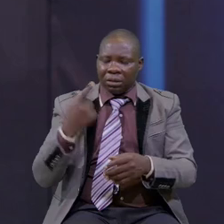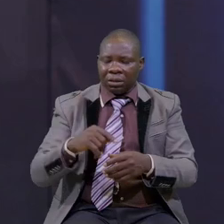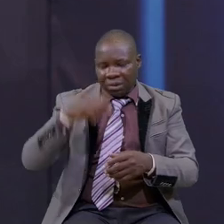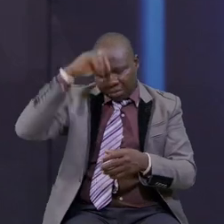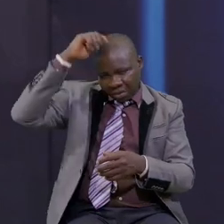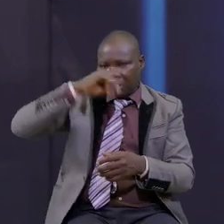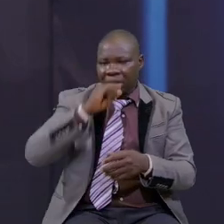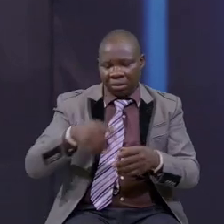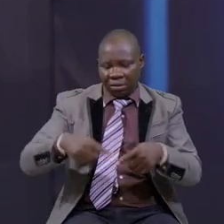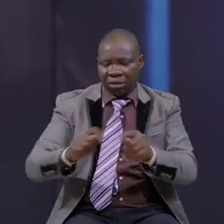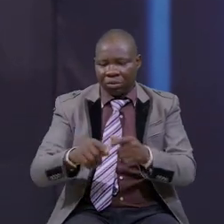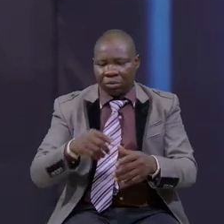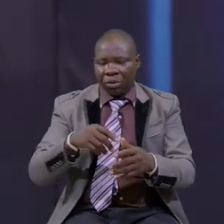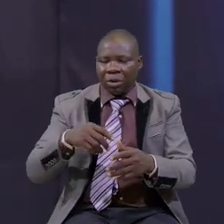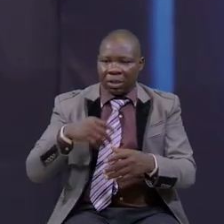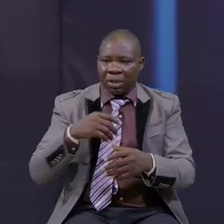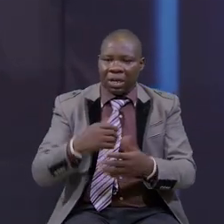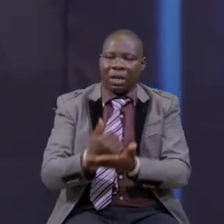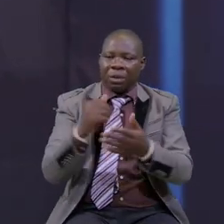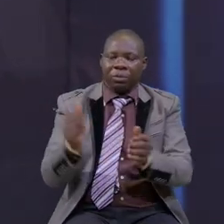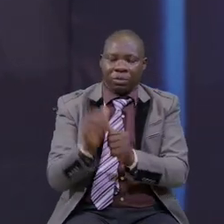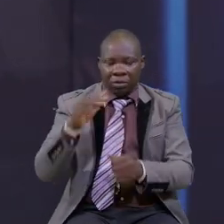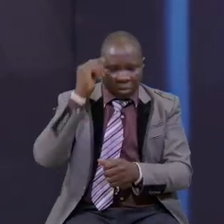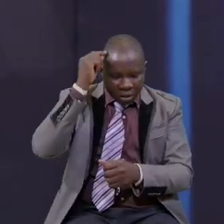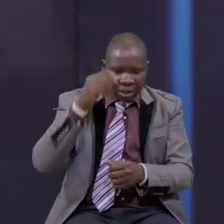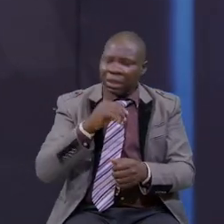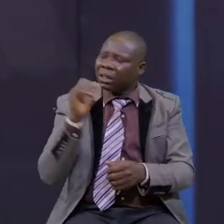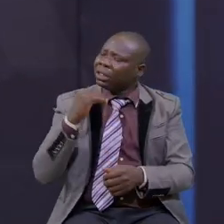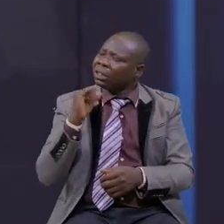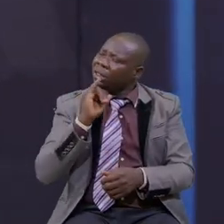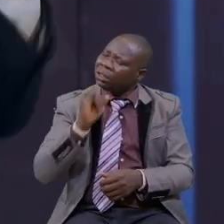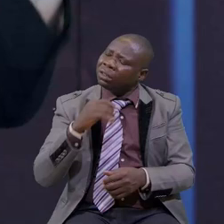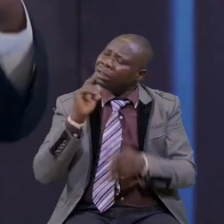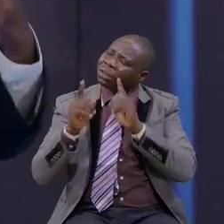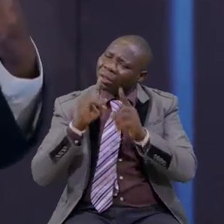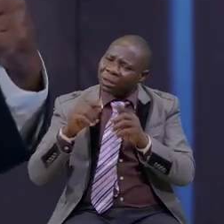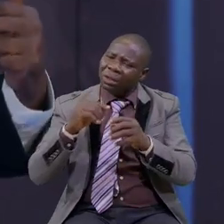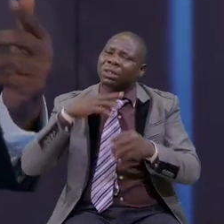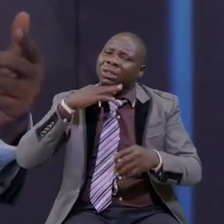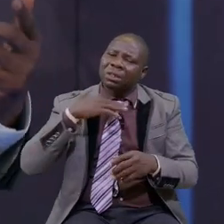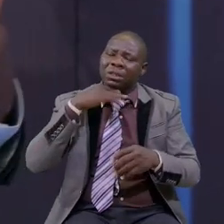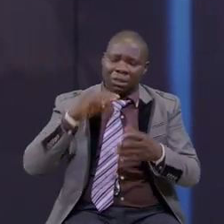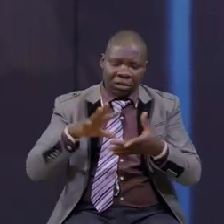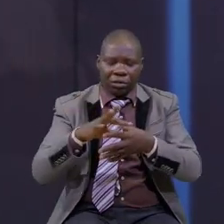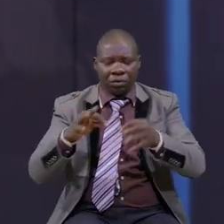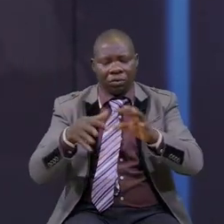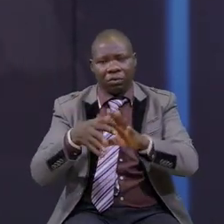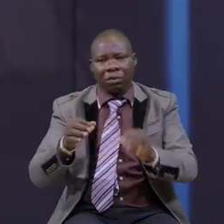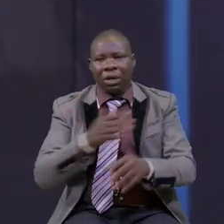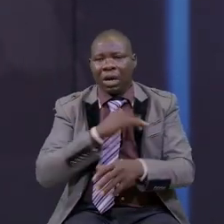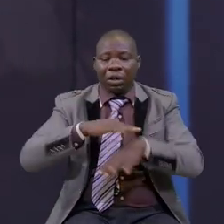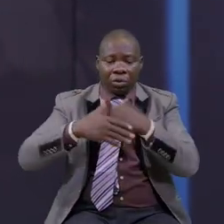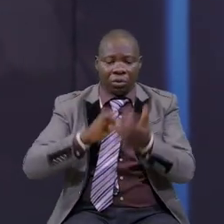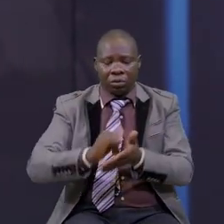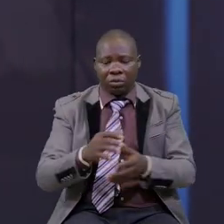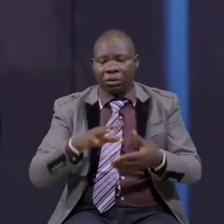couper tes cheveux, te raconte des histoires sales, sales. Et tu restes là à écouter. Et toutes ces choses sales